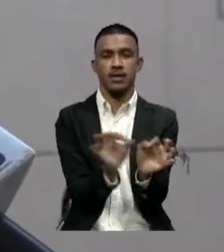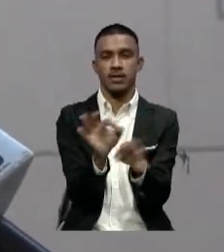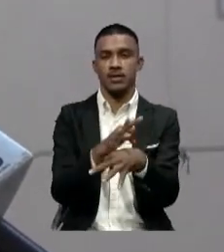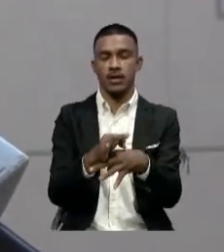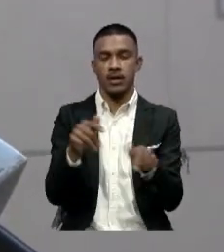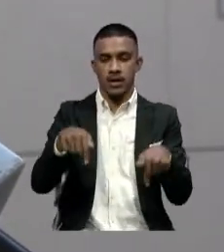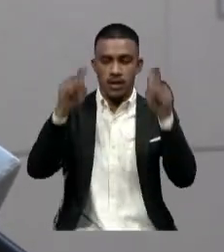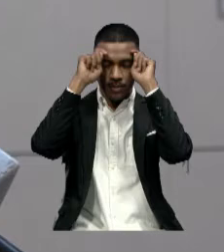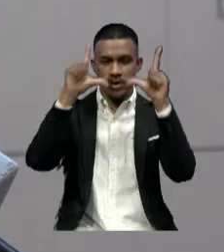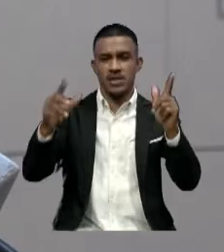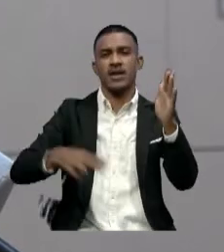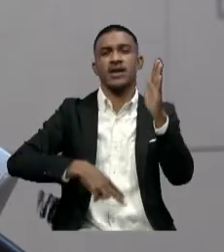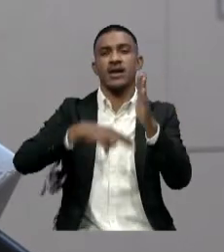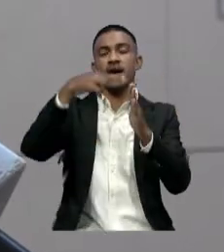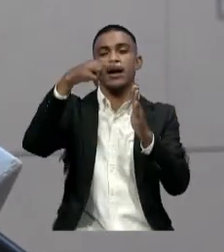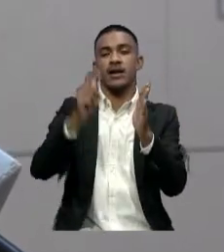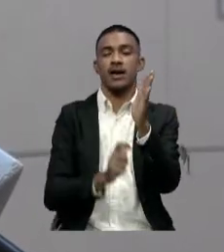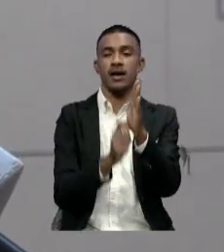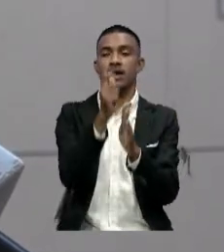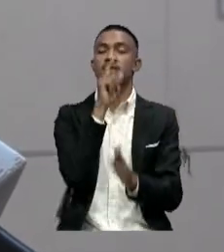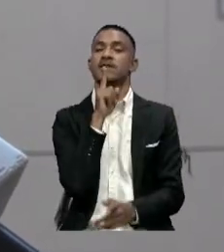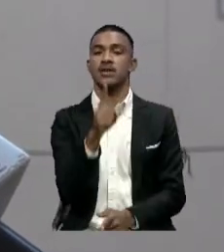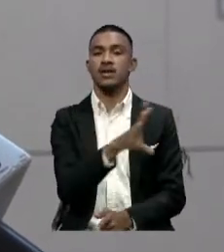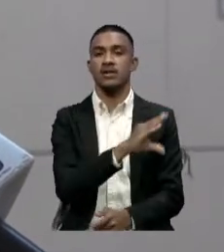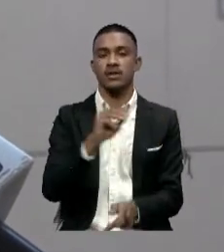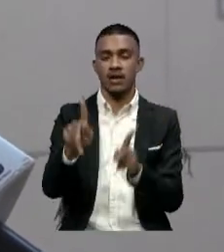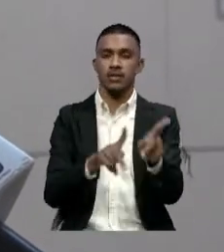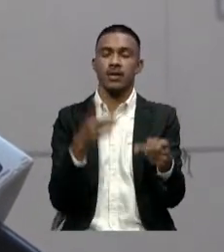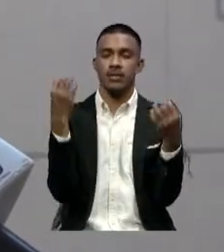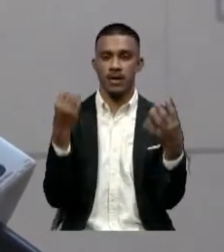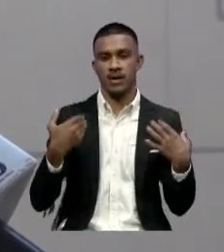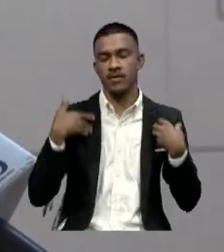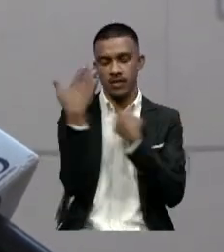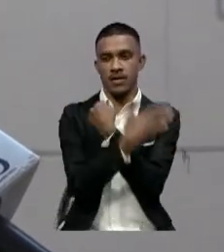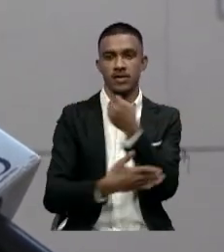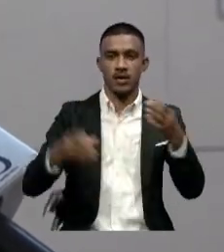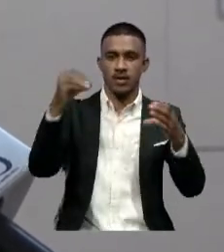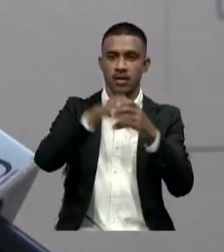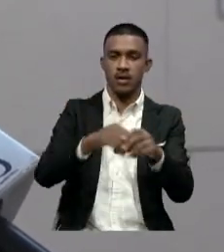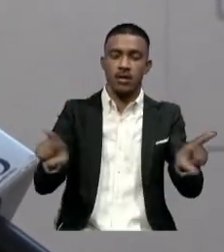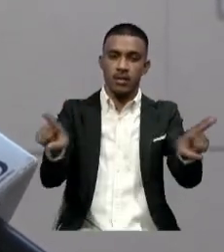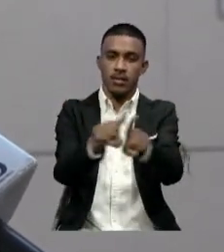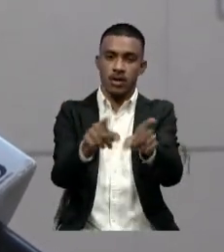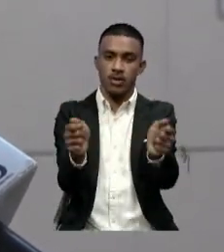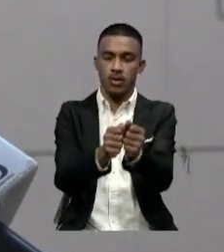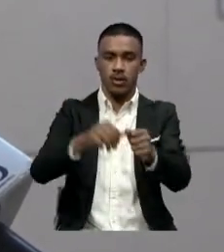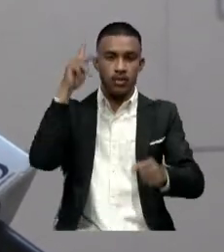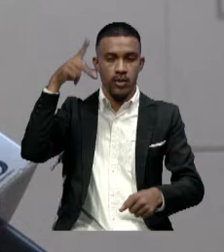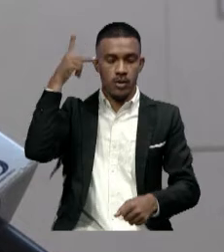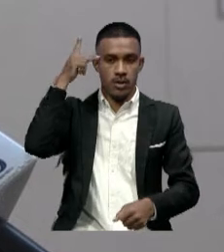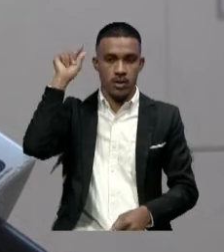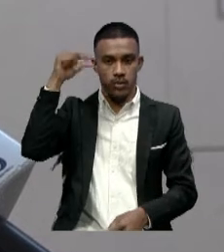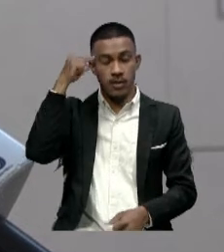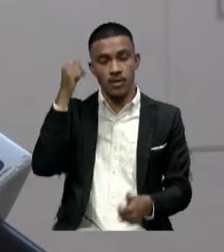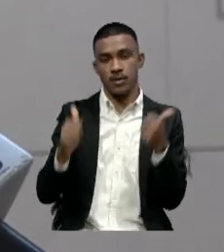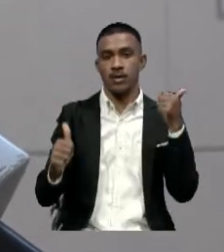ne aste betebes i investor investor sira barak makar invest mas ia larang ini apa armo so be politika governo ini ya be